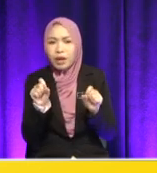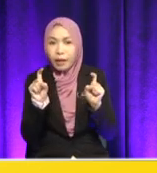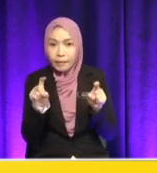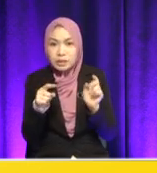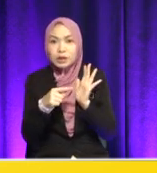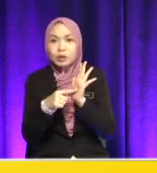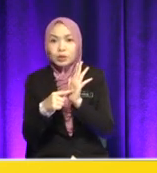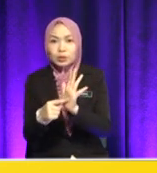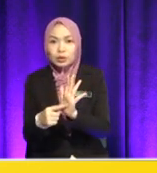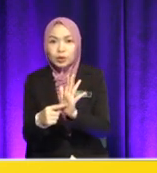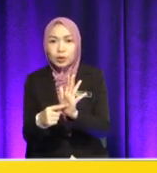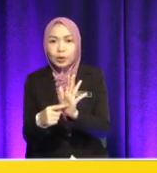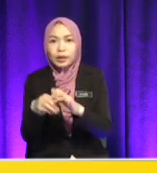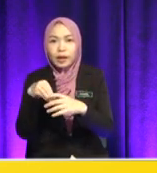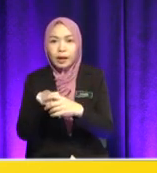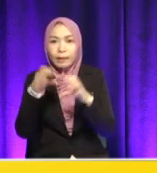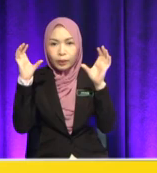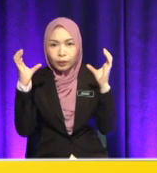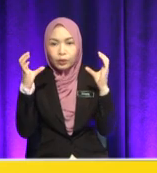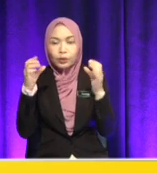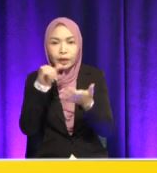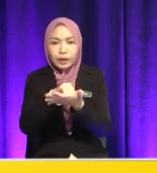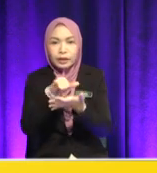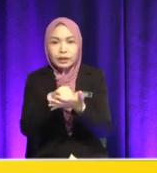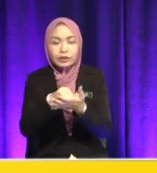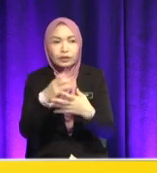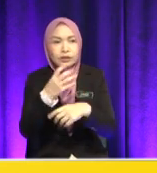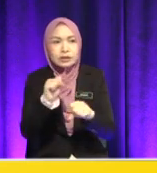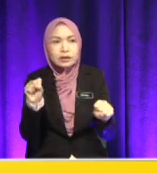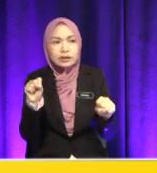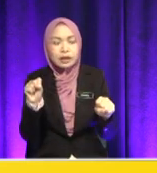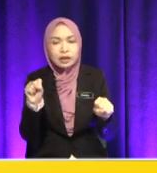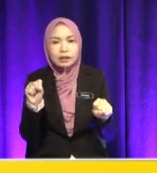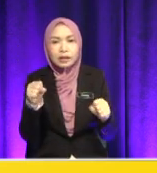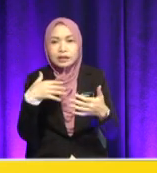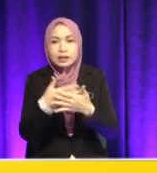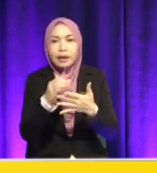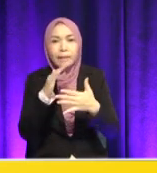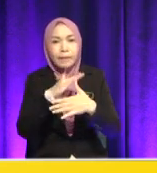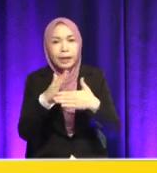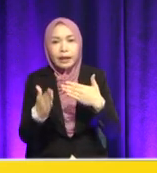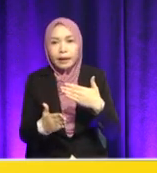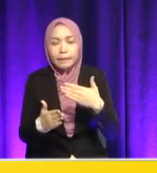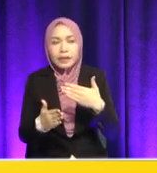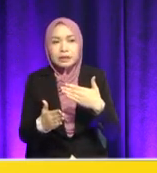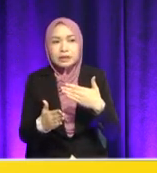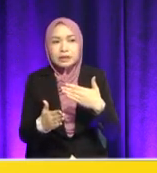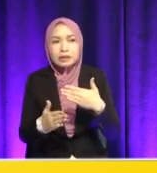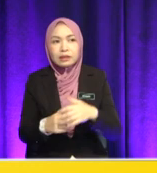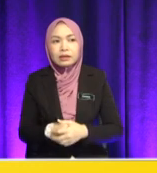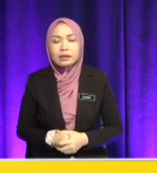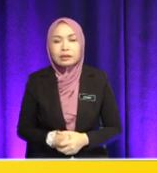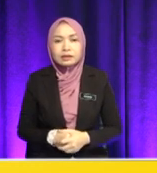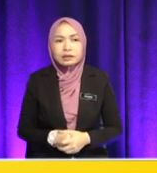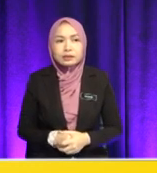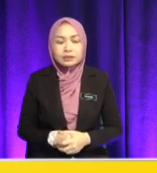wajib Oke selesai kayak gini kemudian selesaikan sampai tadi step ini kita boleh skip